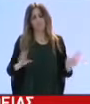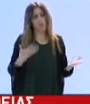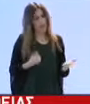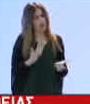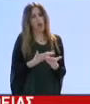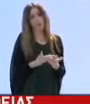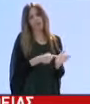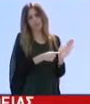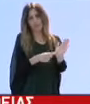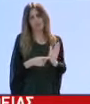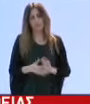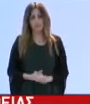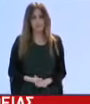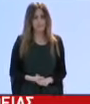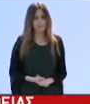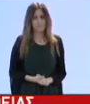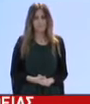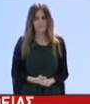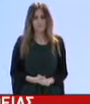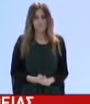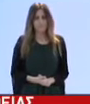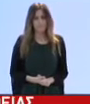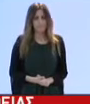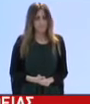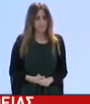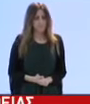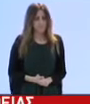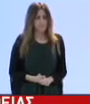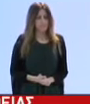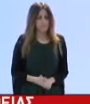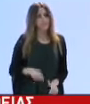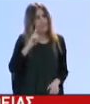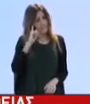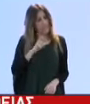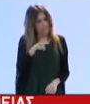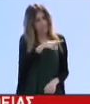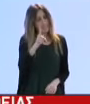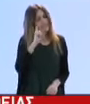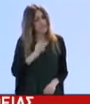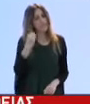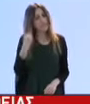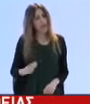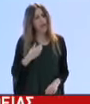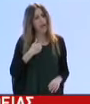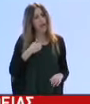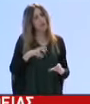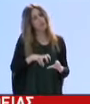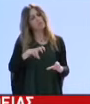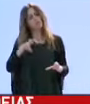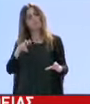Το ξέρετε καλά ότι από τα πρώτα μου βήματα επέλεξα την αποστασιοποίηση από αυτό το οποίο